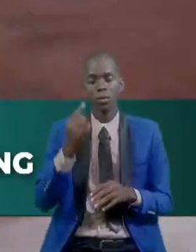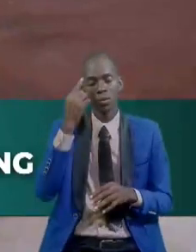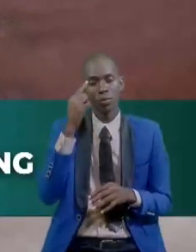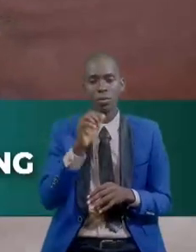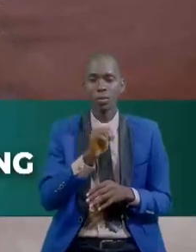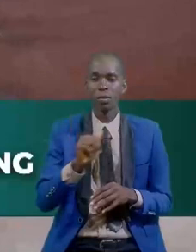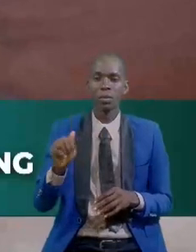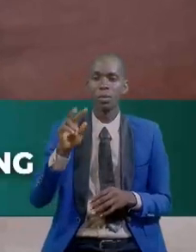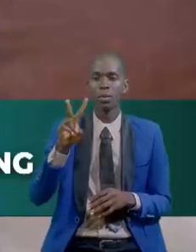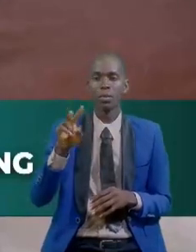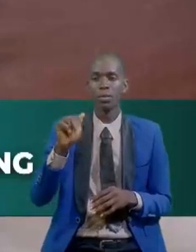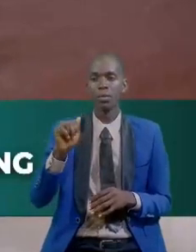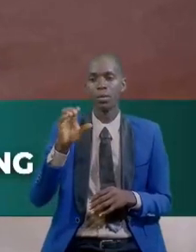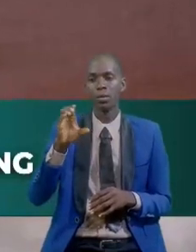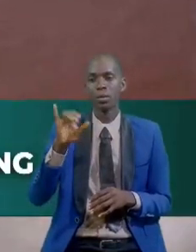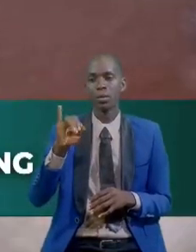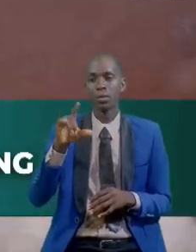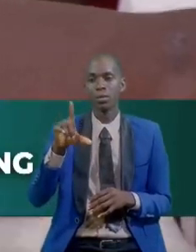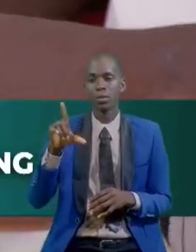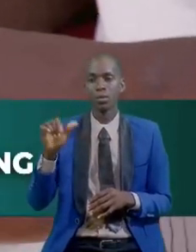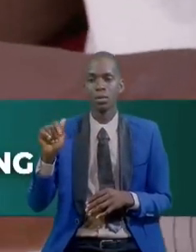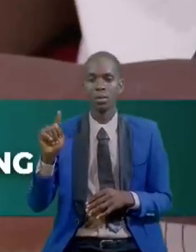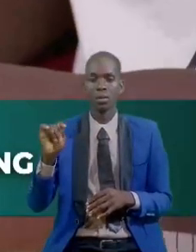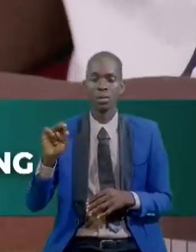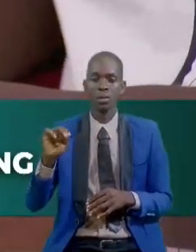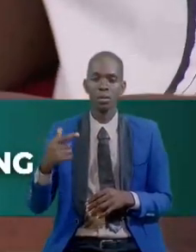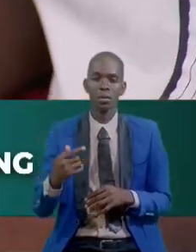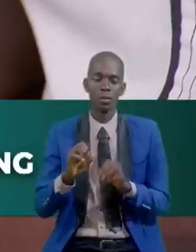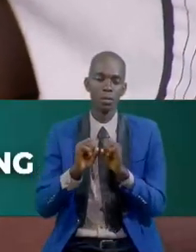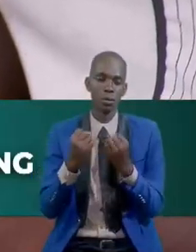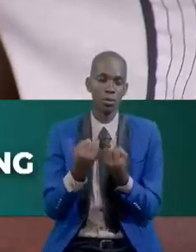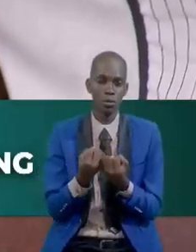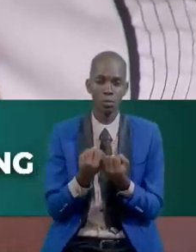à une société vacillante. Présenter